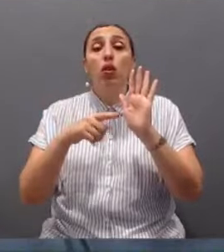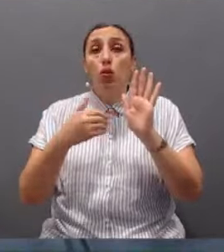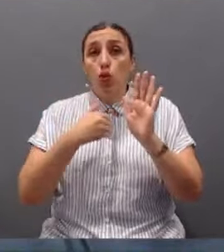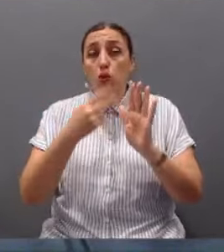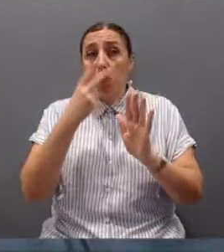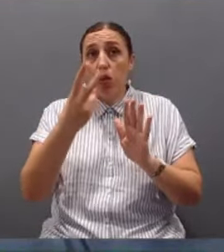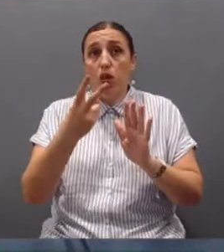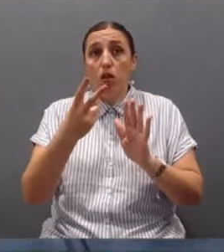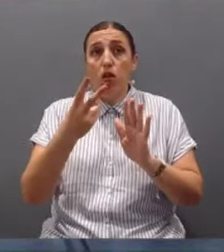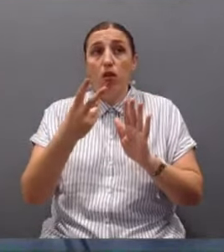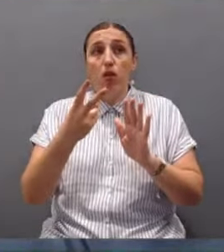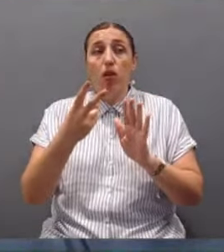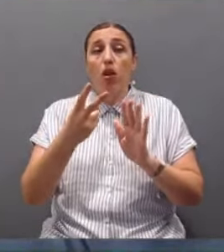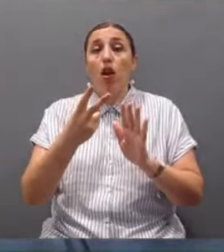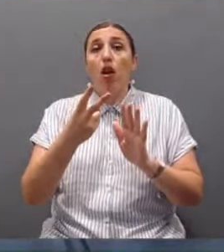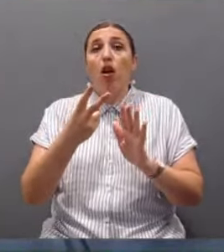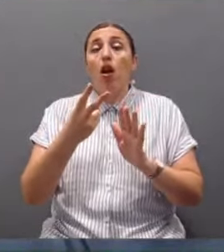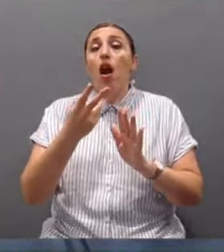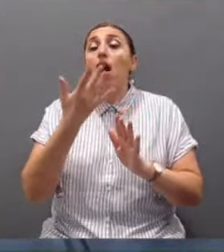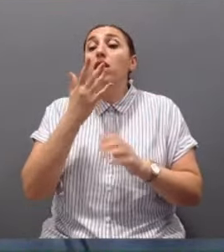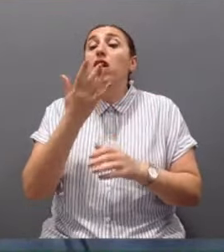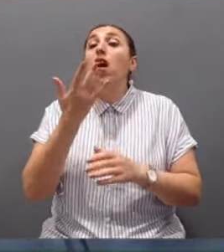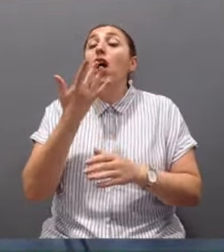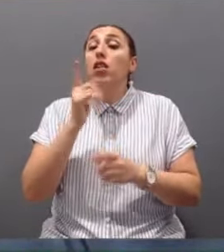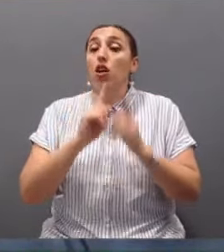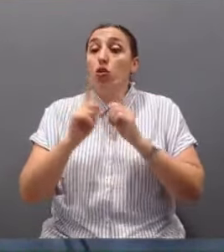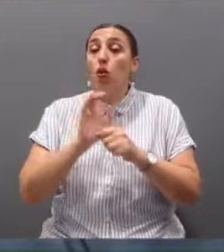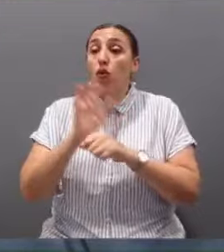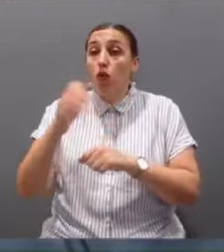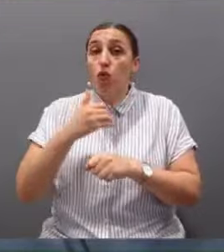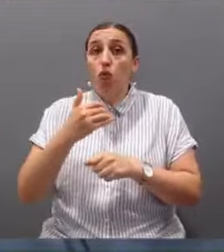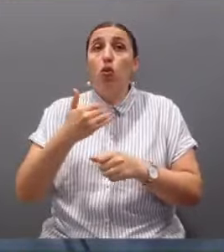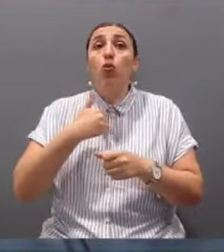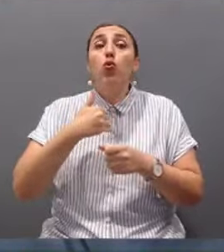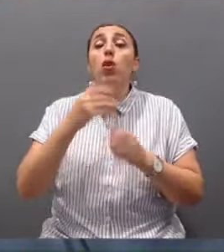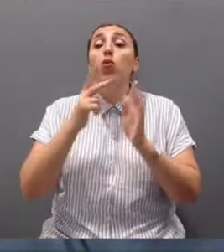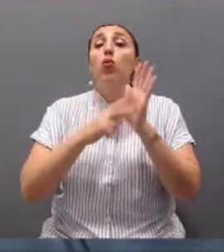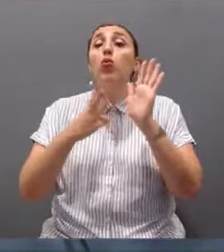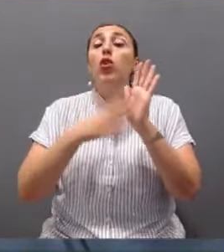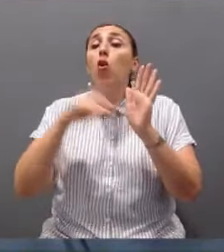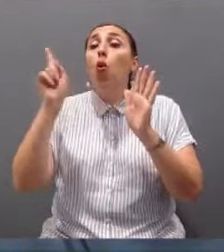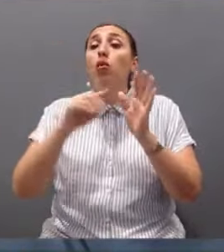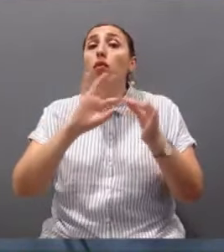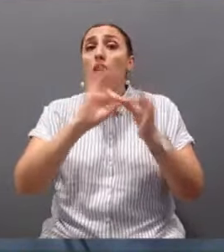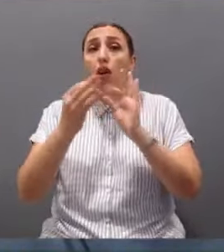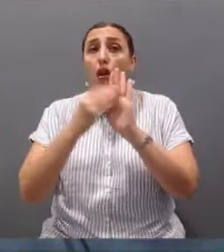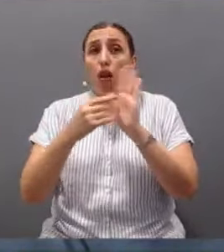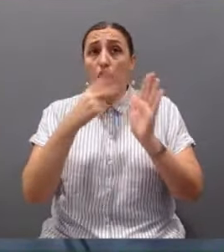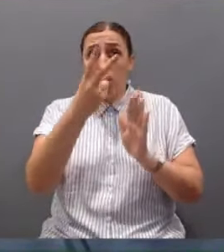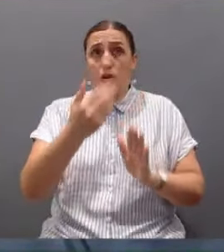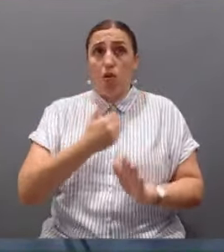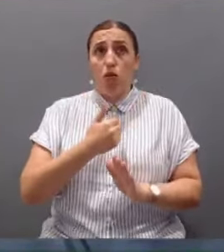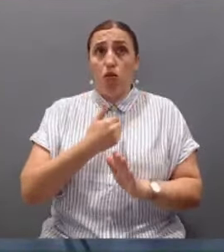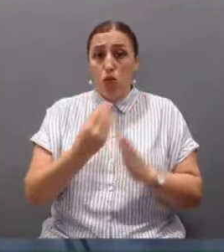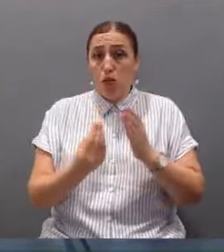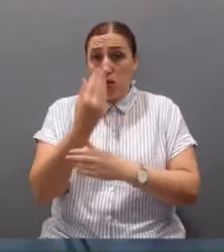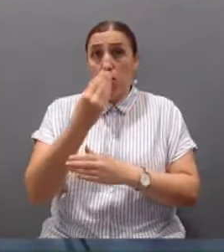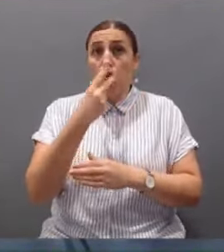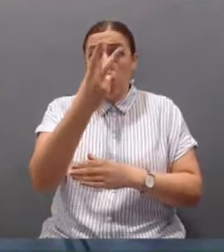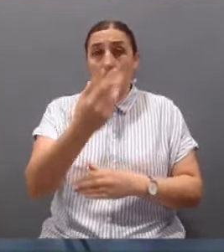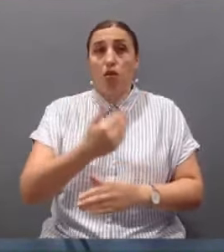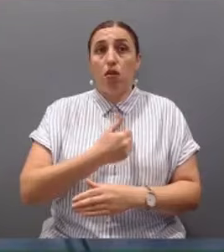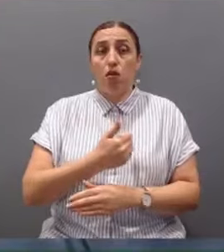որպեսզի կարողանաք ուղարկեք դա ազգային ժողով, դուք եթե չեք նախատեսում, տեքստը ուզում եմ տեսնեմ, ինստումը հարցն էլ պետք է տեսնի, հարաբերականին է։ Հիմա,